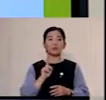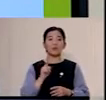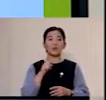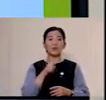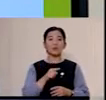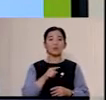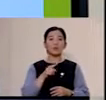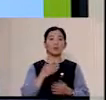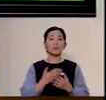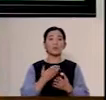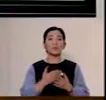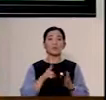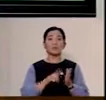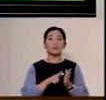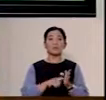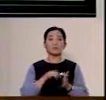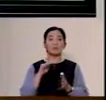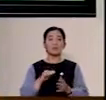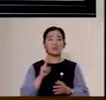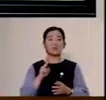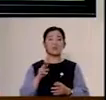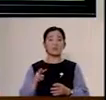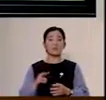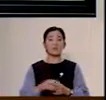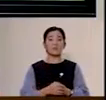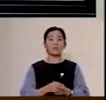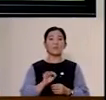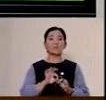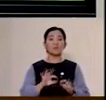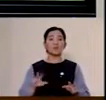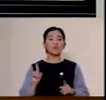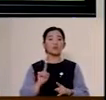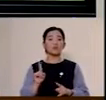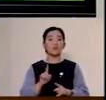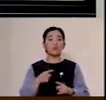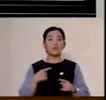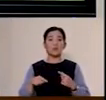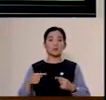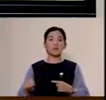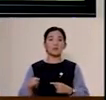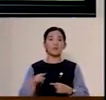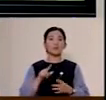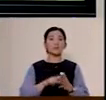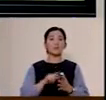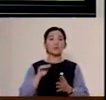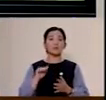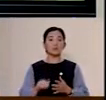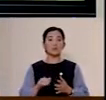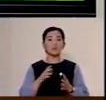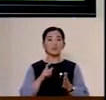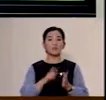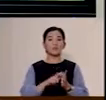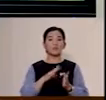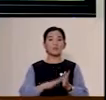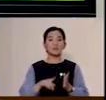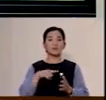оно равно примерно 7000 километров. В чем разница? Посмотрите, 7980 говорят,